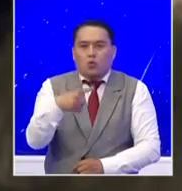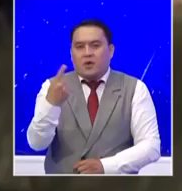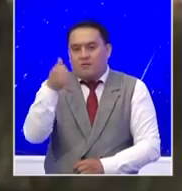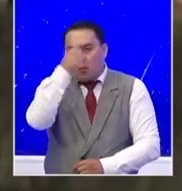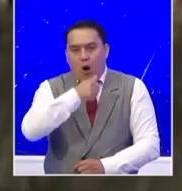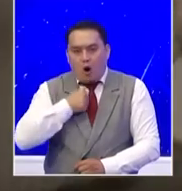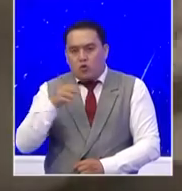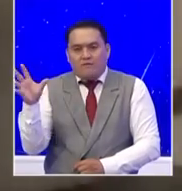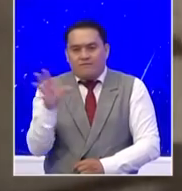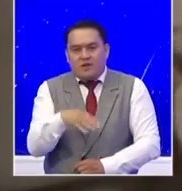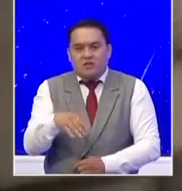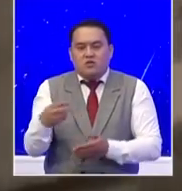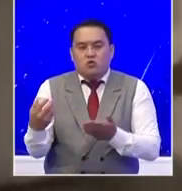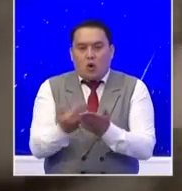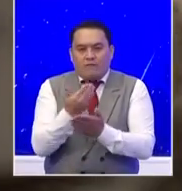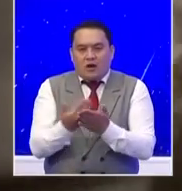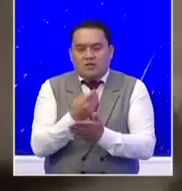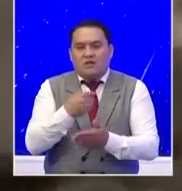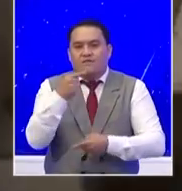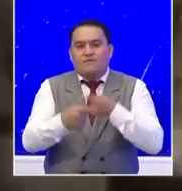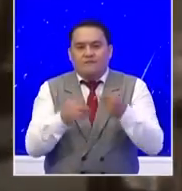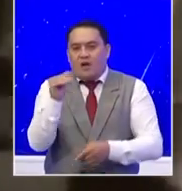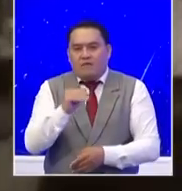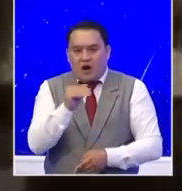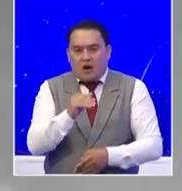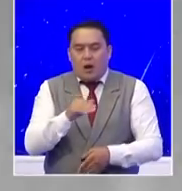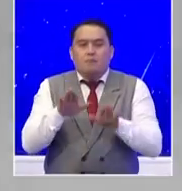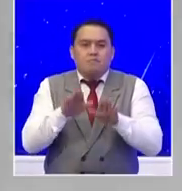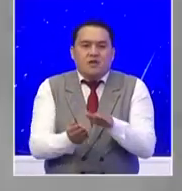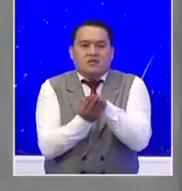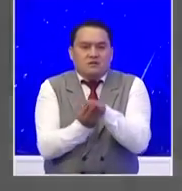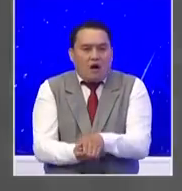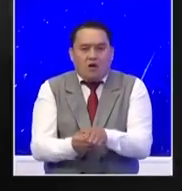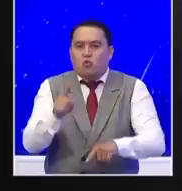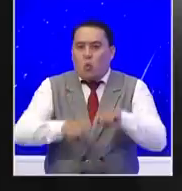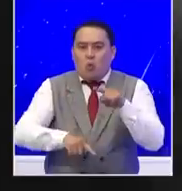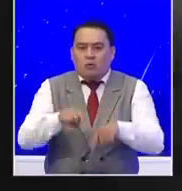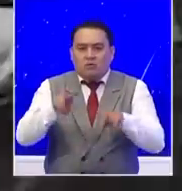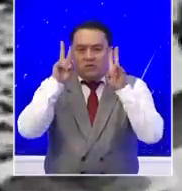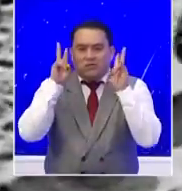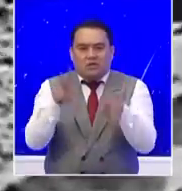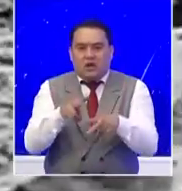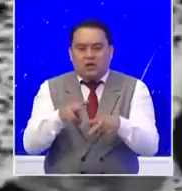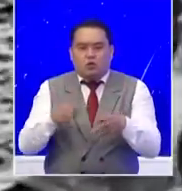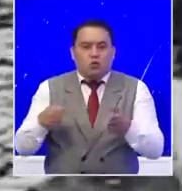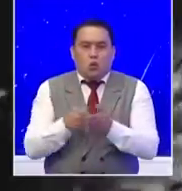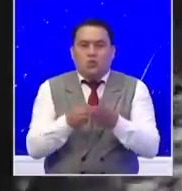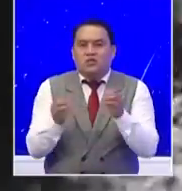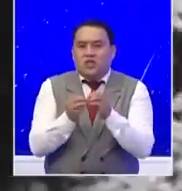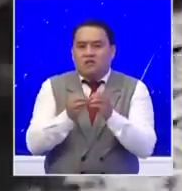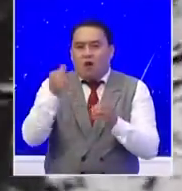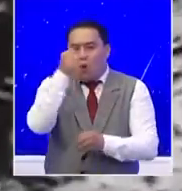году. Весть о его смерти пришла в феврале следующего года. Но о месте захоронения родственники погибшего не знали вплоть до